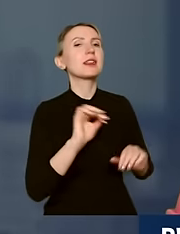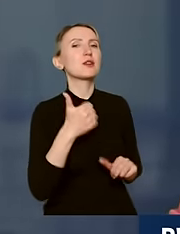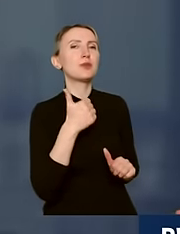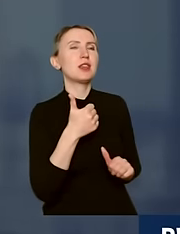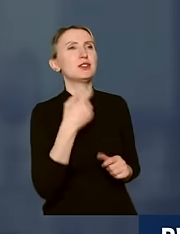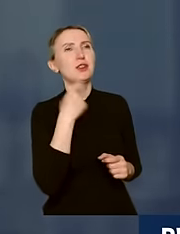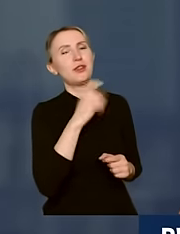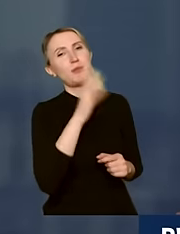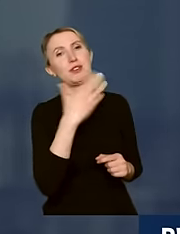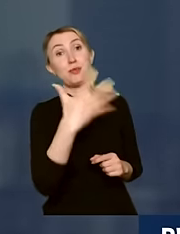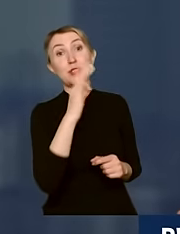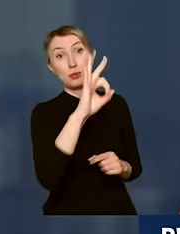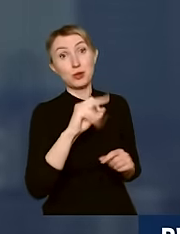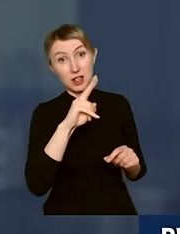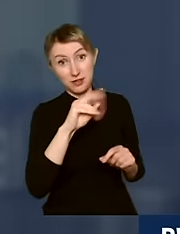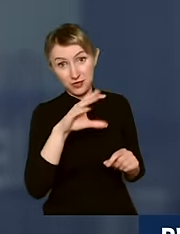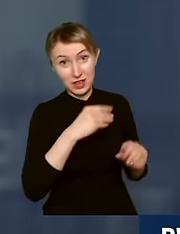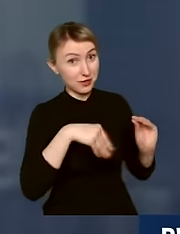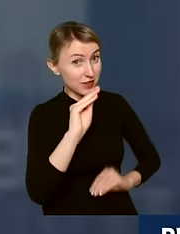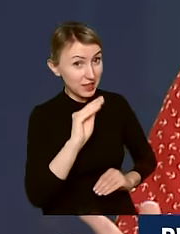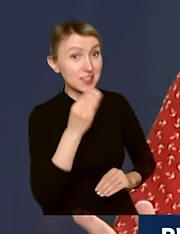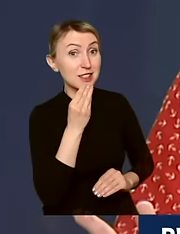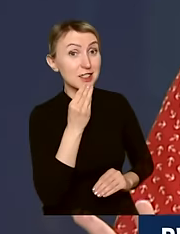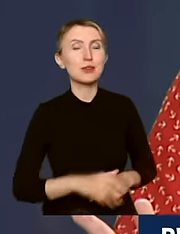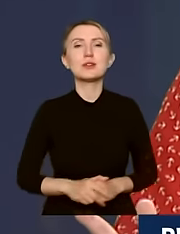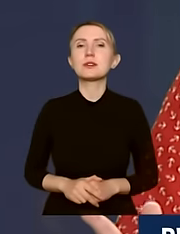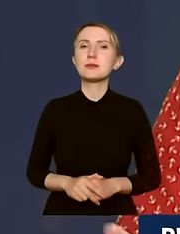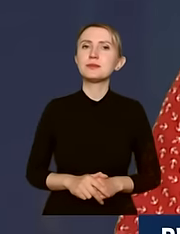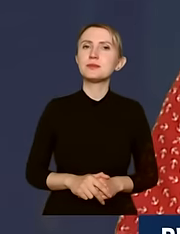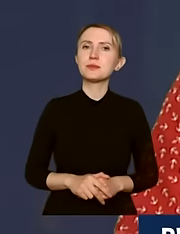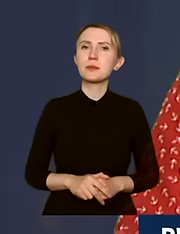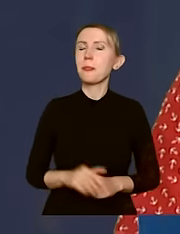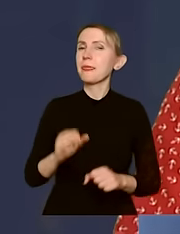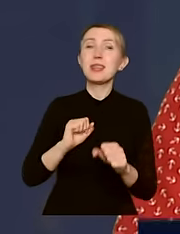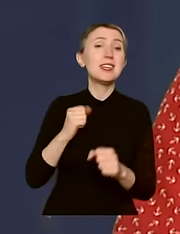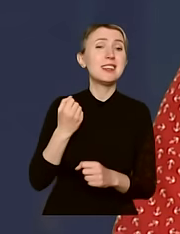A teraz 1 kwietnia będziemy mieć 5% VAT na żywność i zapłacimy będą podwyżki więcej.